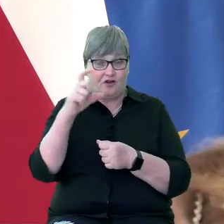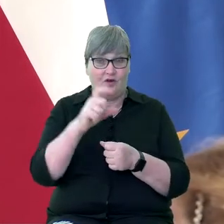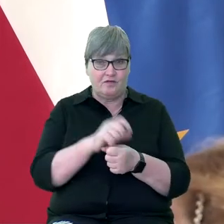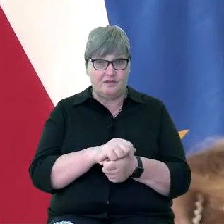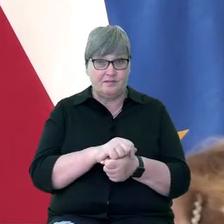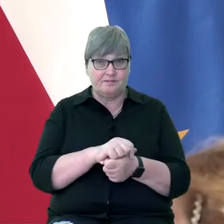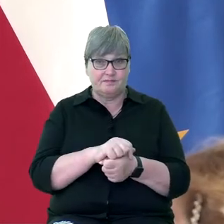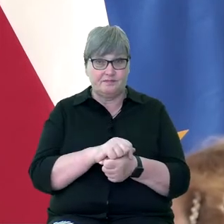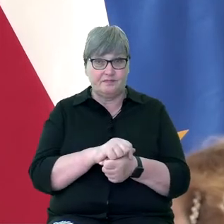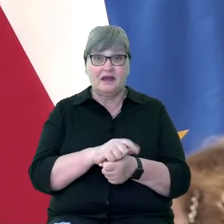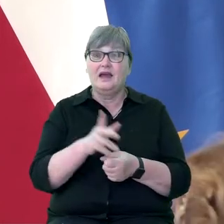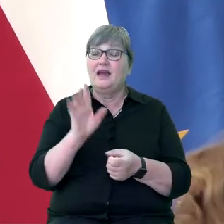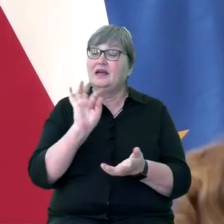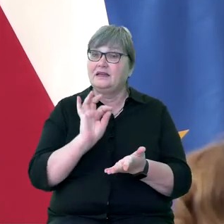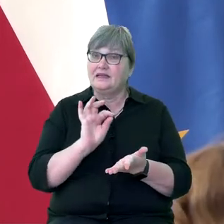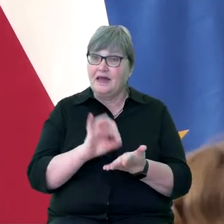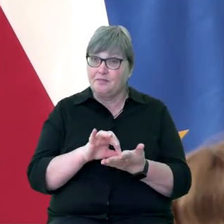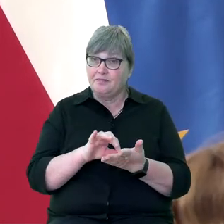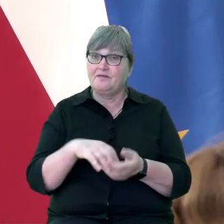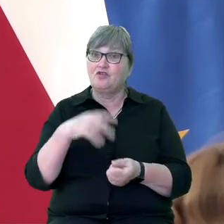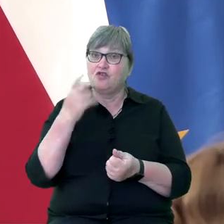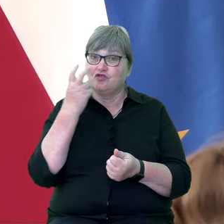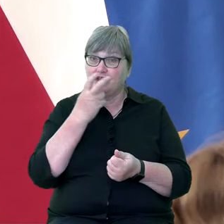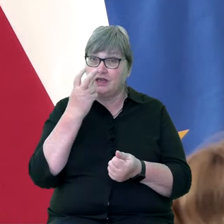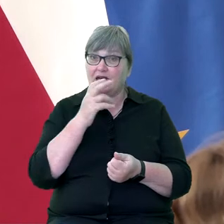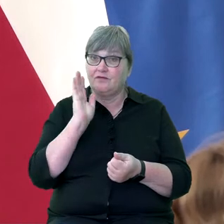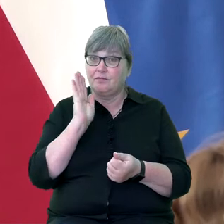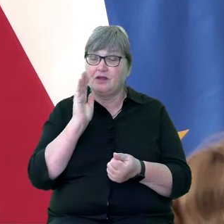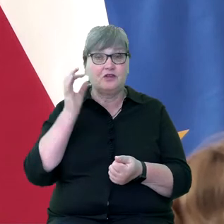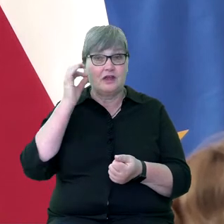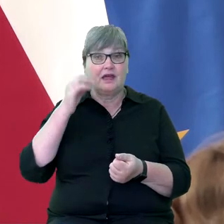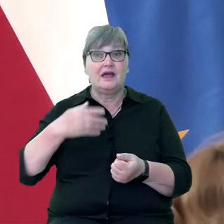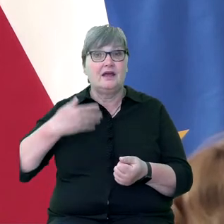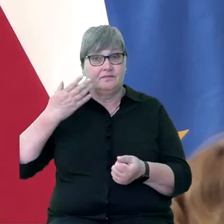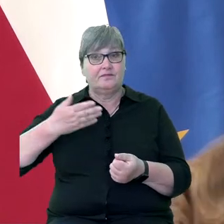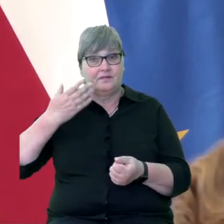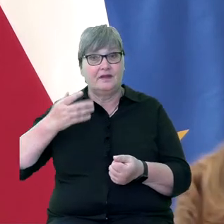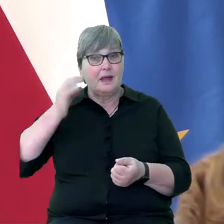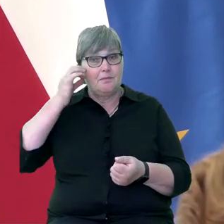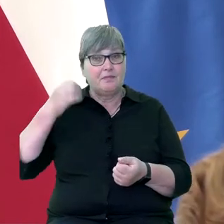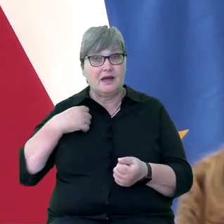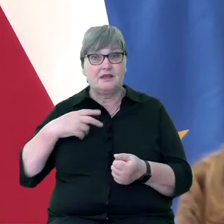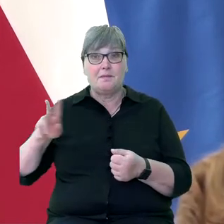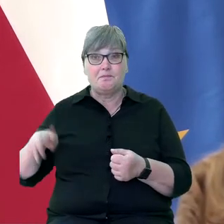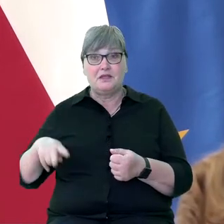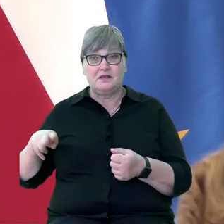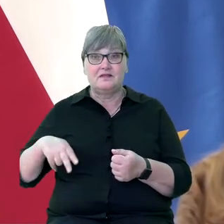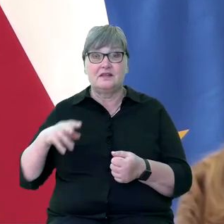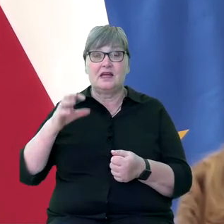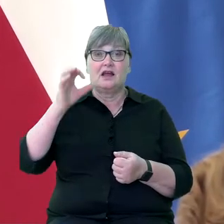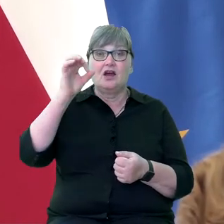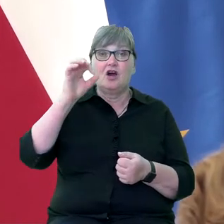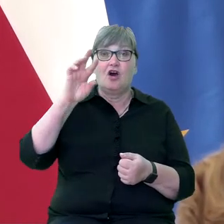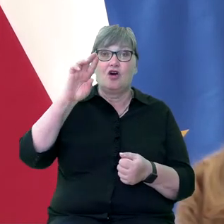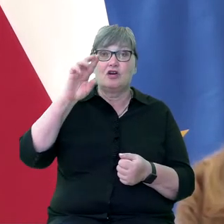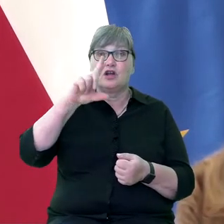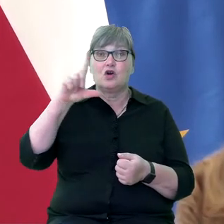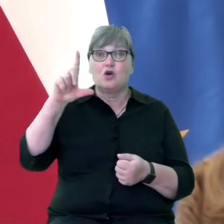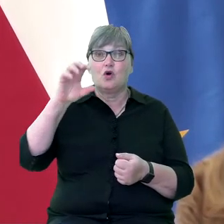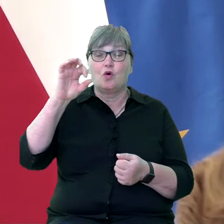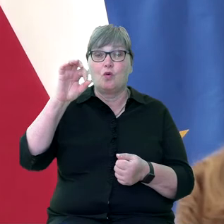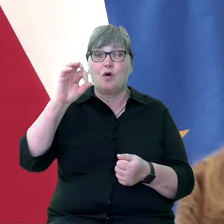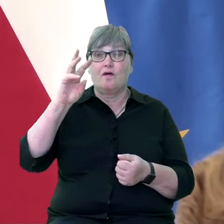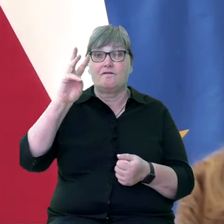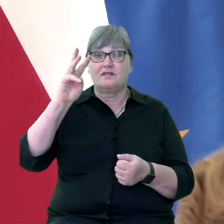oczywiście na pewno ciekawe wystąpienie pani minister Orłowskiej przedstawi pewne